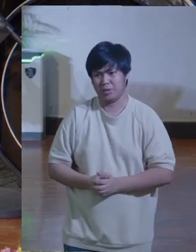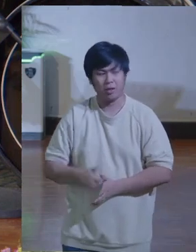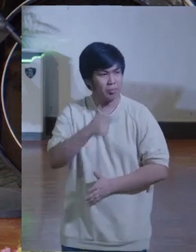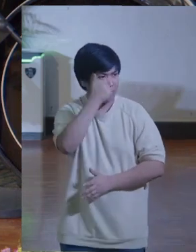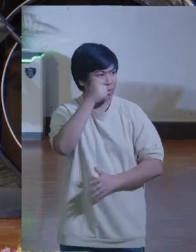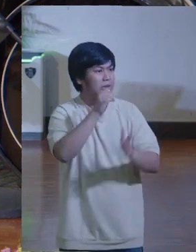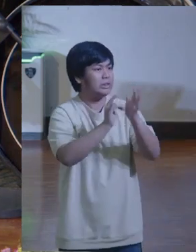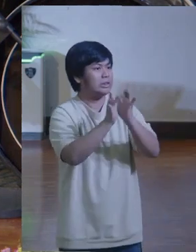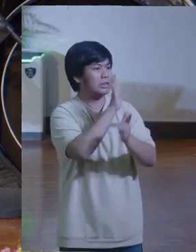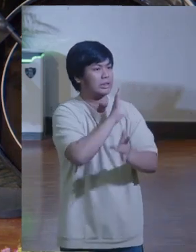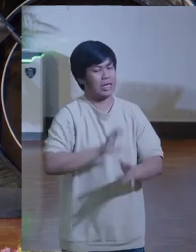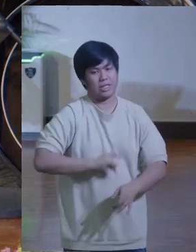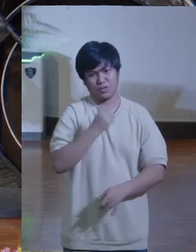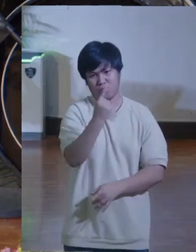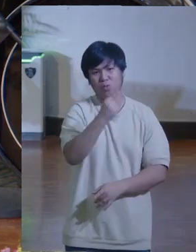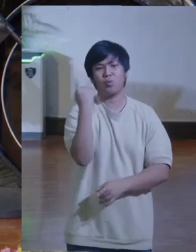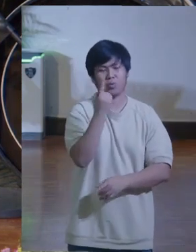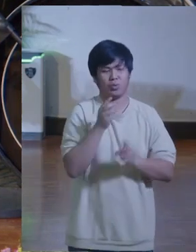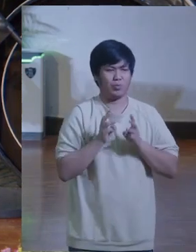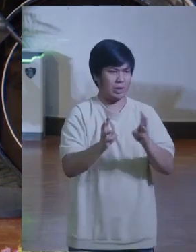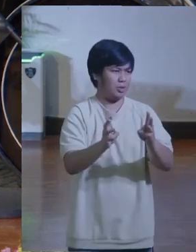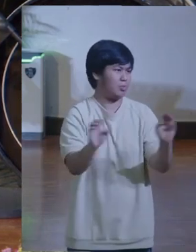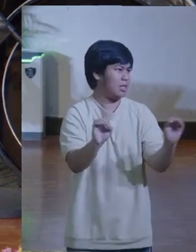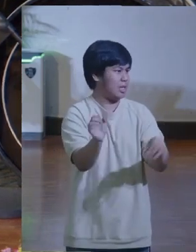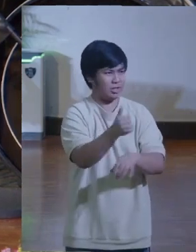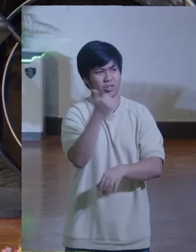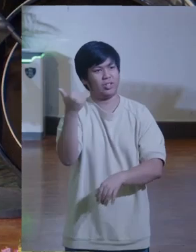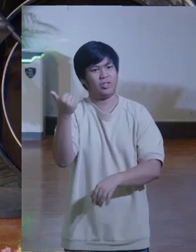sapagkat si Jesus lamang ang tanging daan.